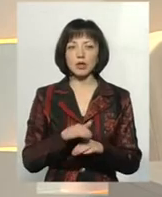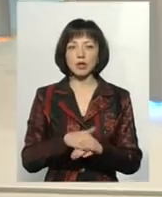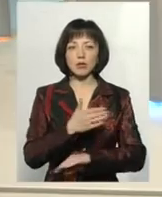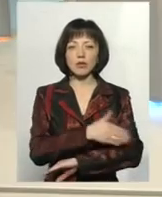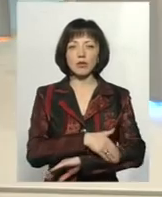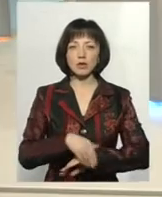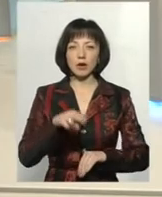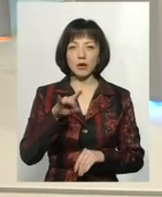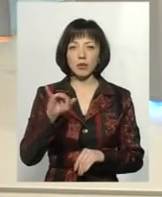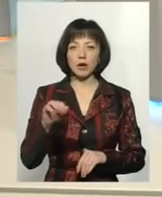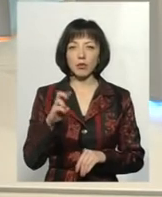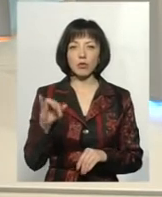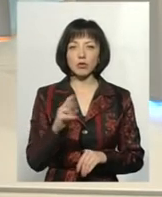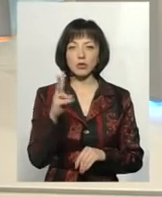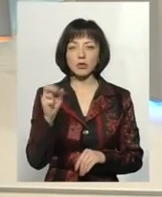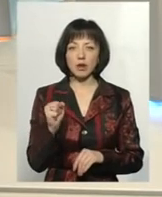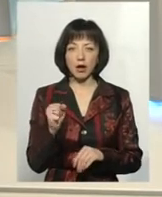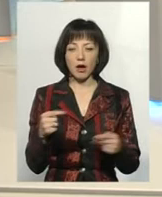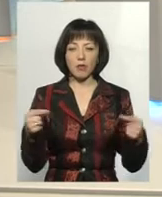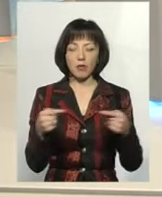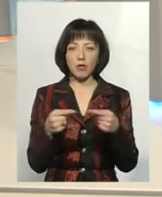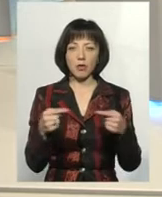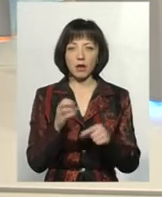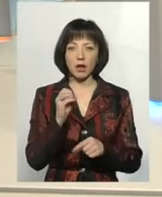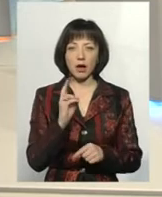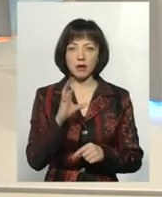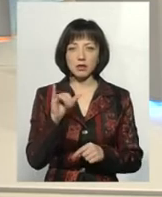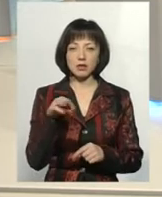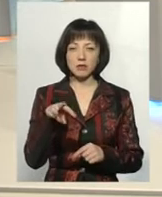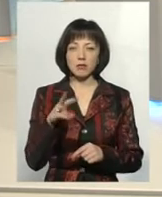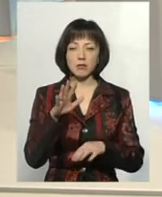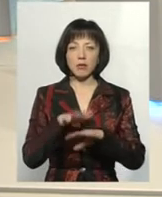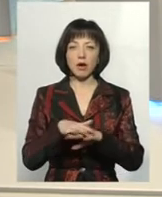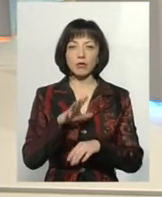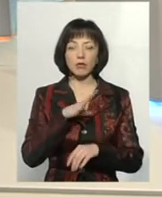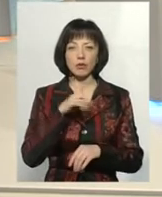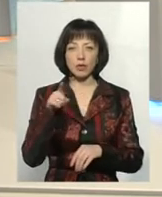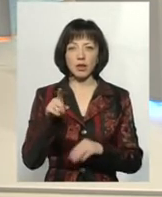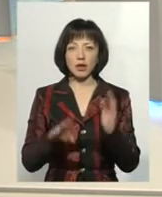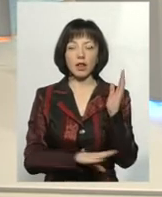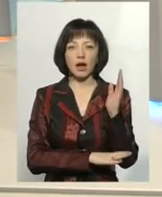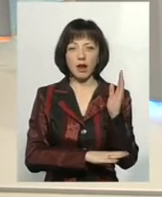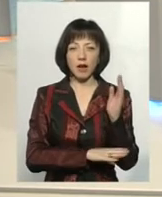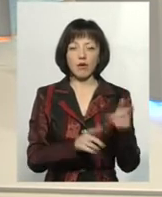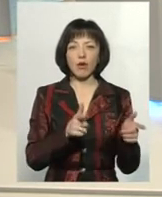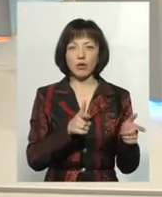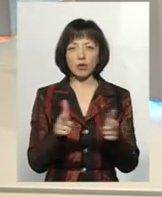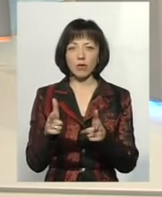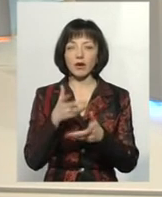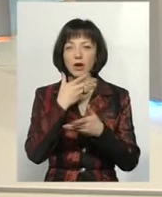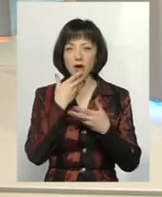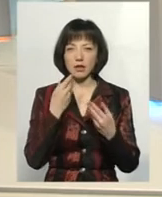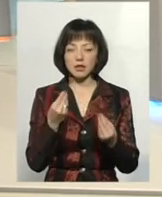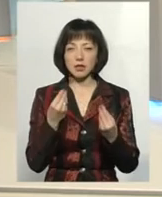вулиці Прибузьки напроти Ексіббанка, там були дерева вже готові,